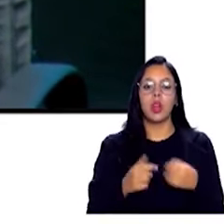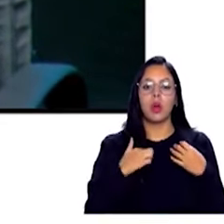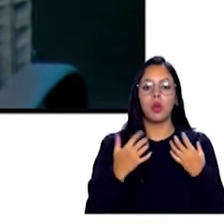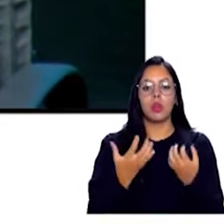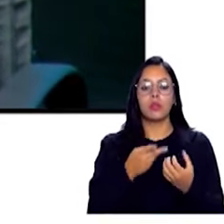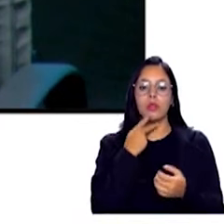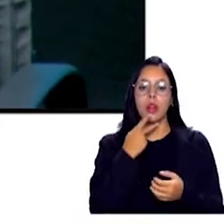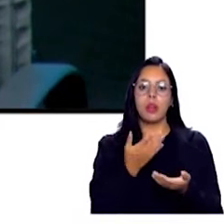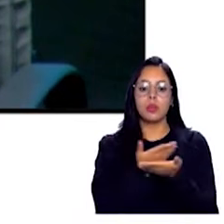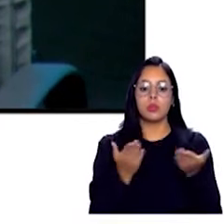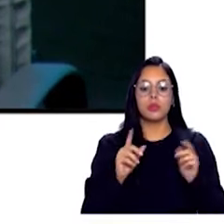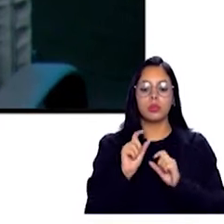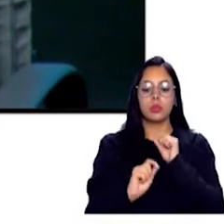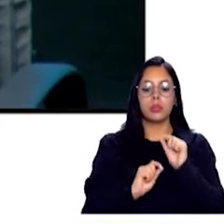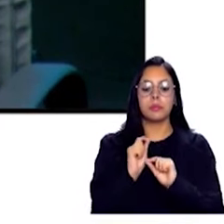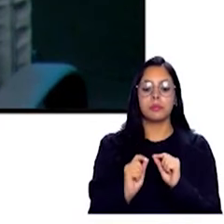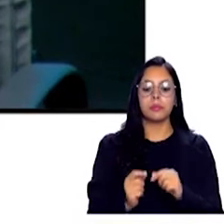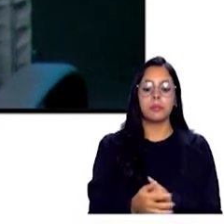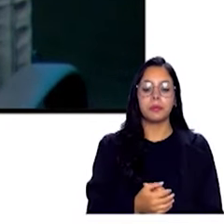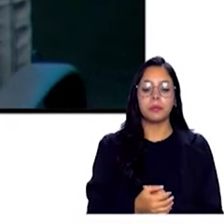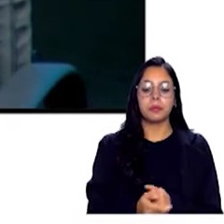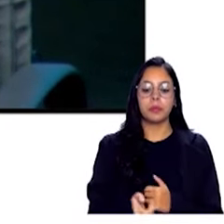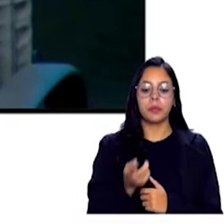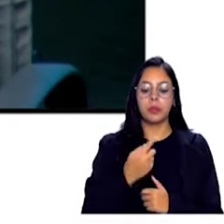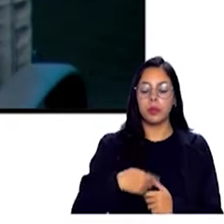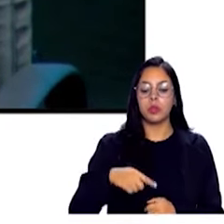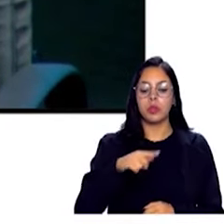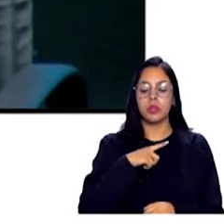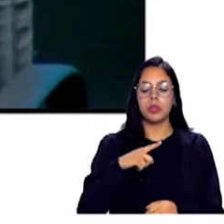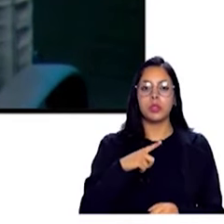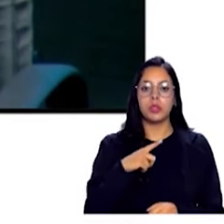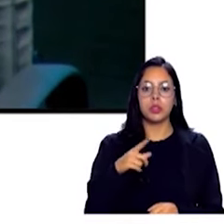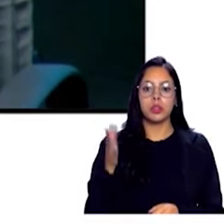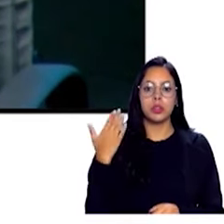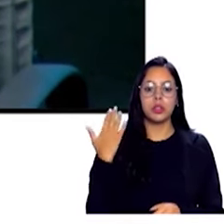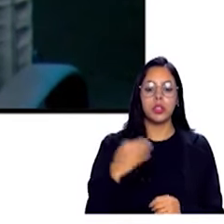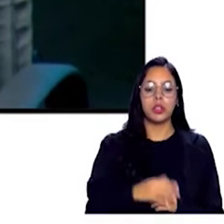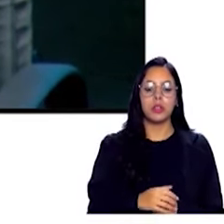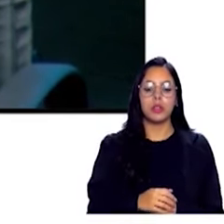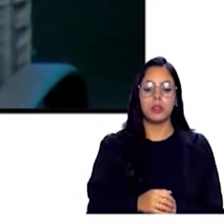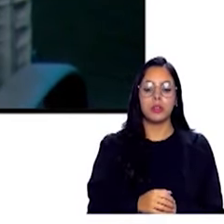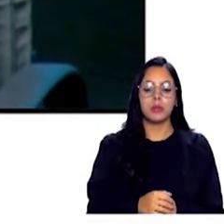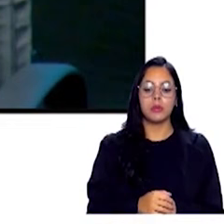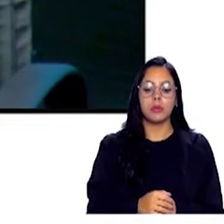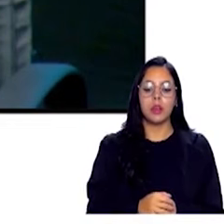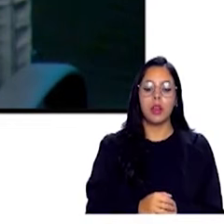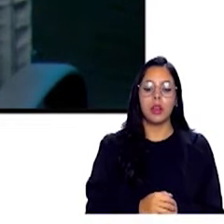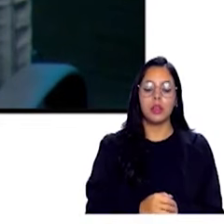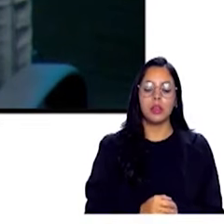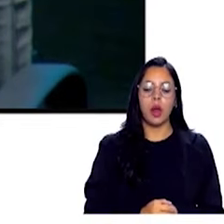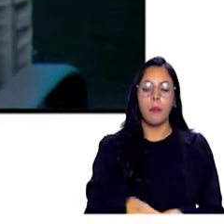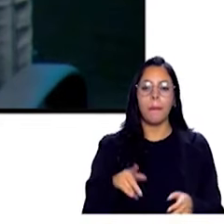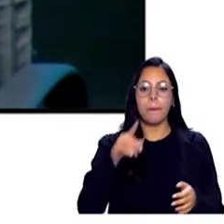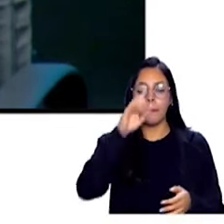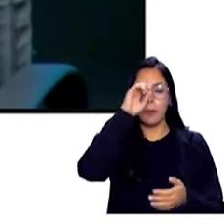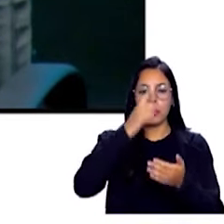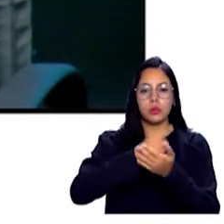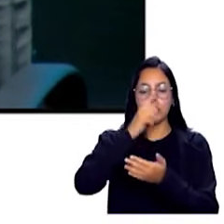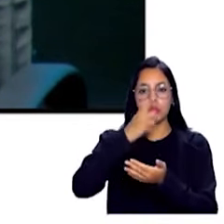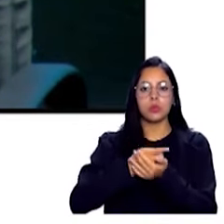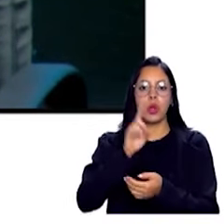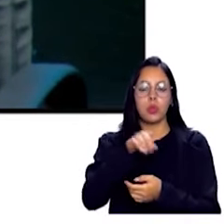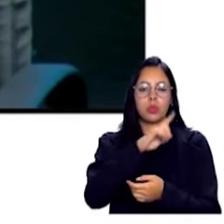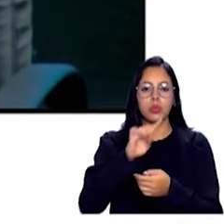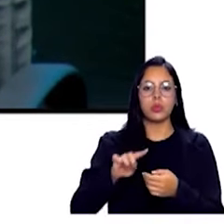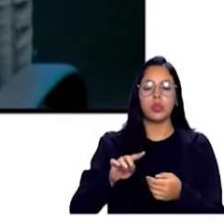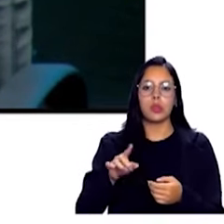de de 1804 o la cour de cassation n'était là que Pour être la bouche de la loi ET une cour de cassation